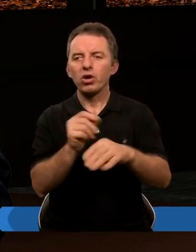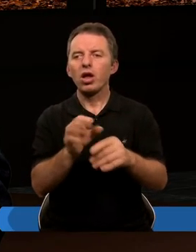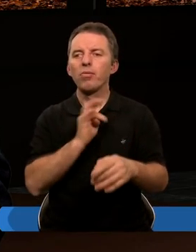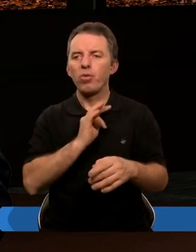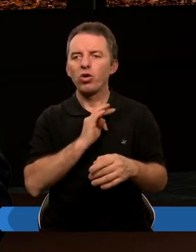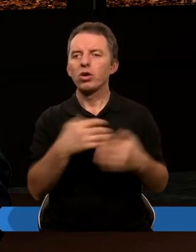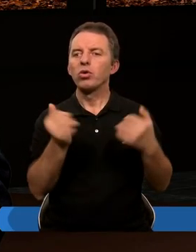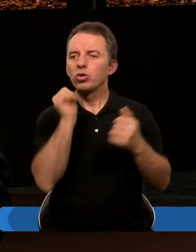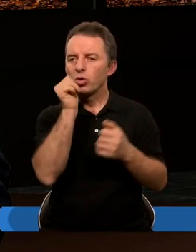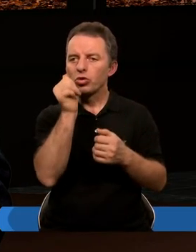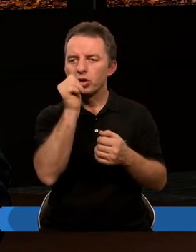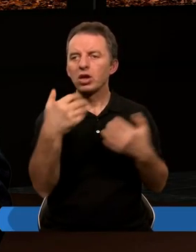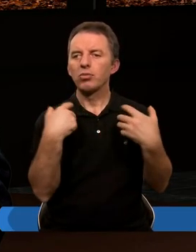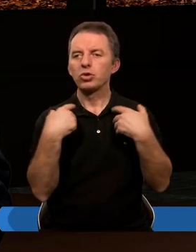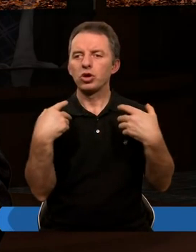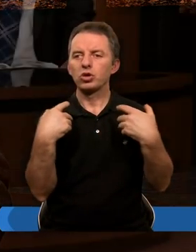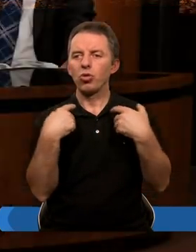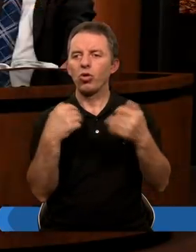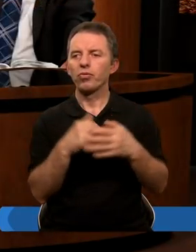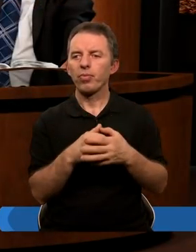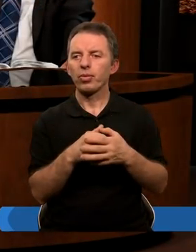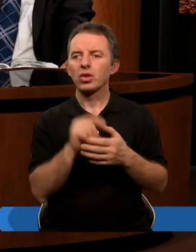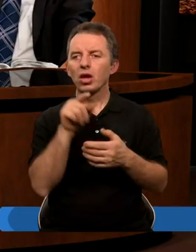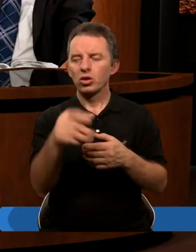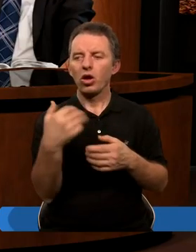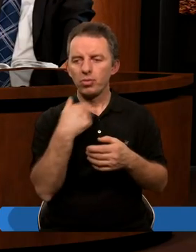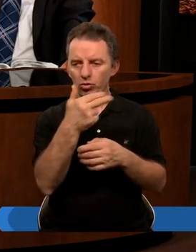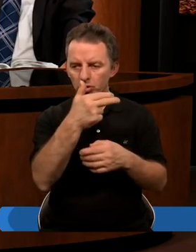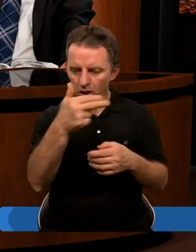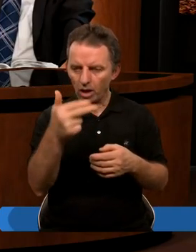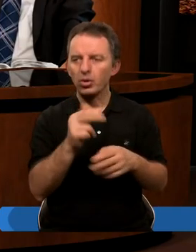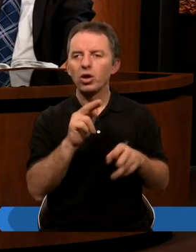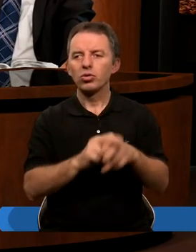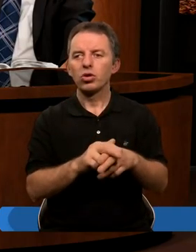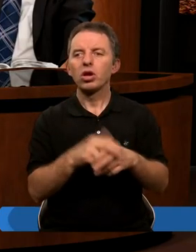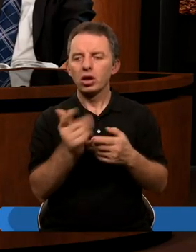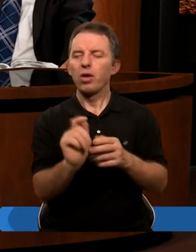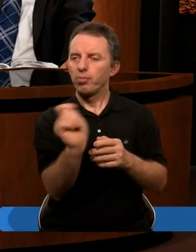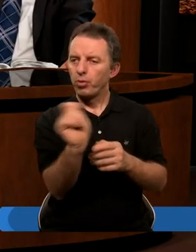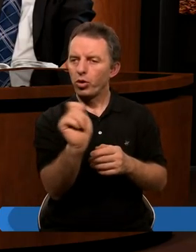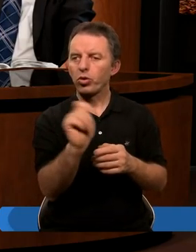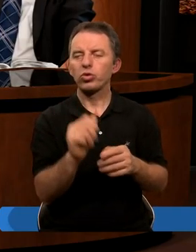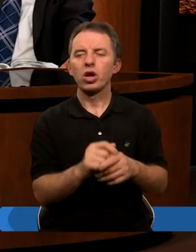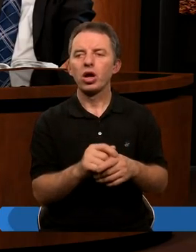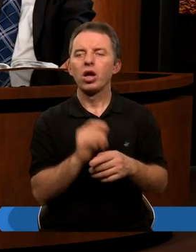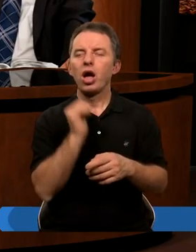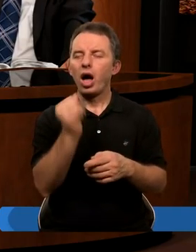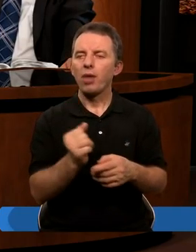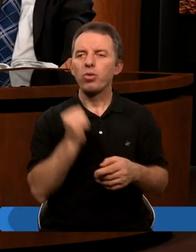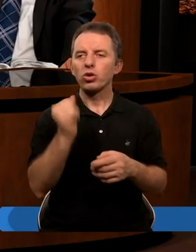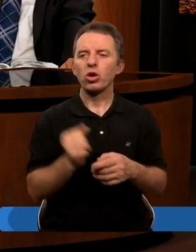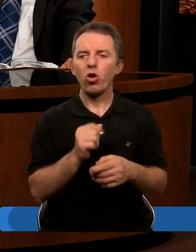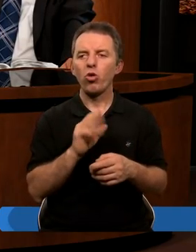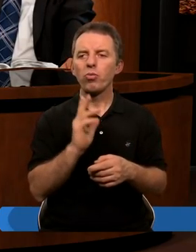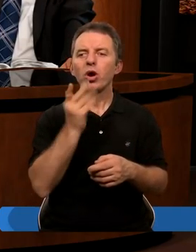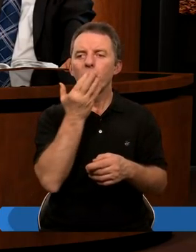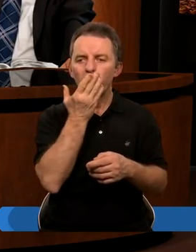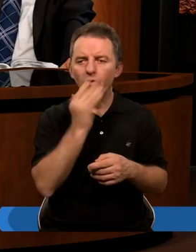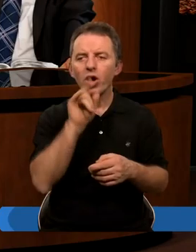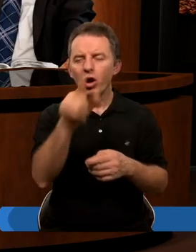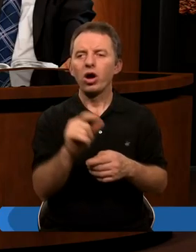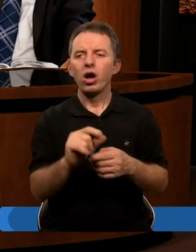w moim już codziennym później życiu. To był temat, który właśnie w tej chwili też chciałem poruszyć, bo apostoł Paweł dużo